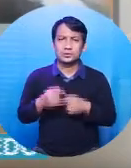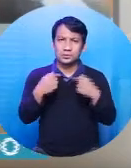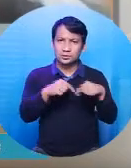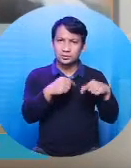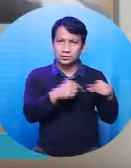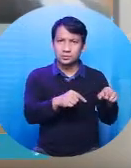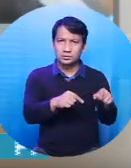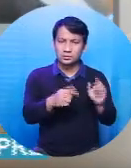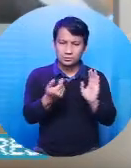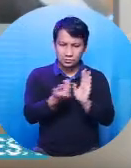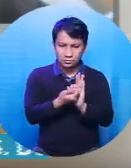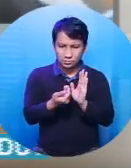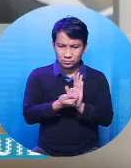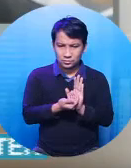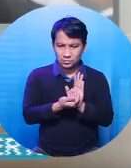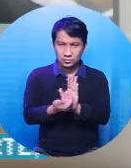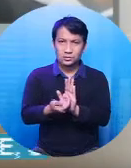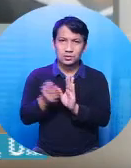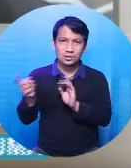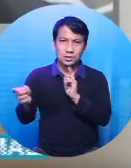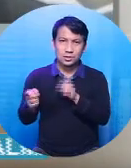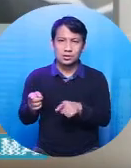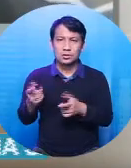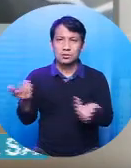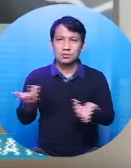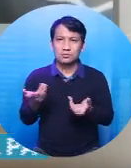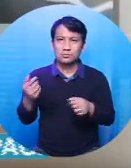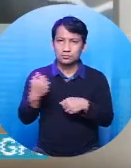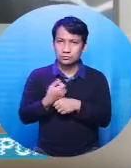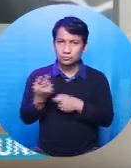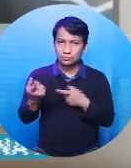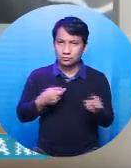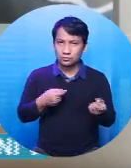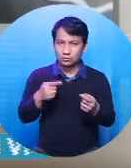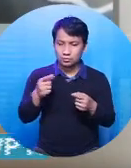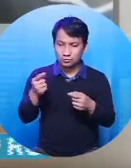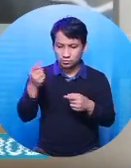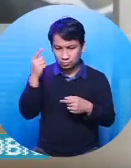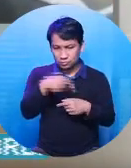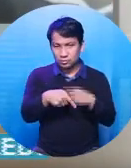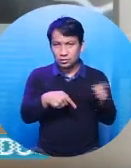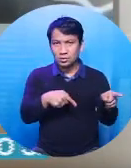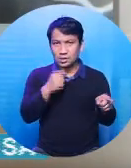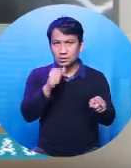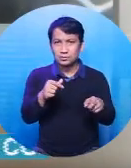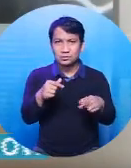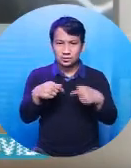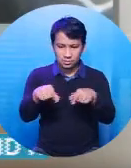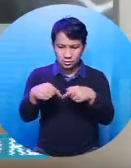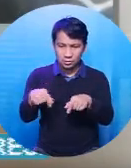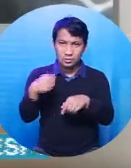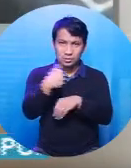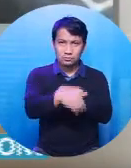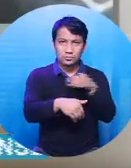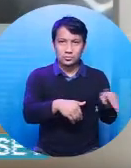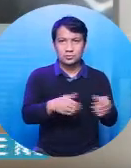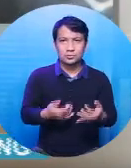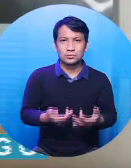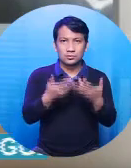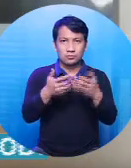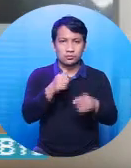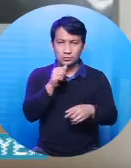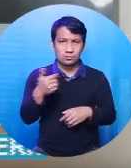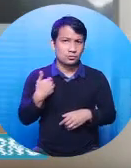siyang ebidensya against you na ikaw ay gumagawa ng hindi maganda para sa kanya, dapat di sinusunog yung mga padala. Kung ayaw